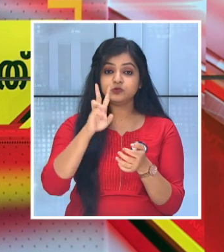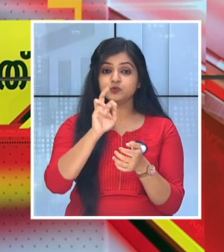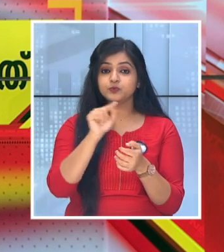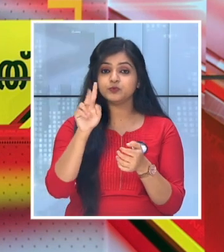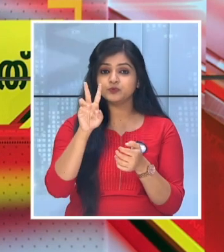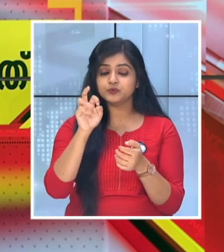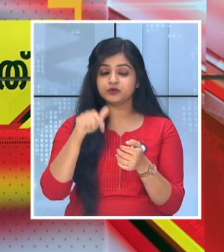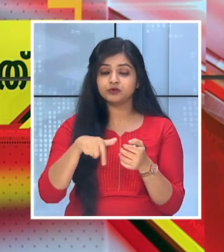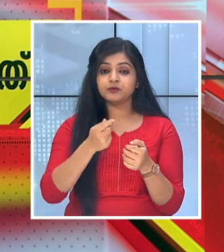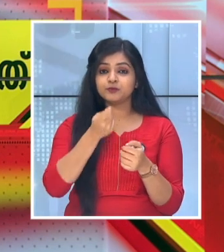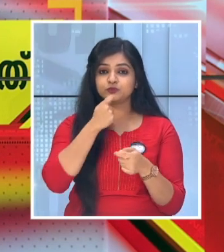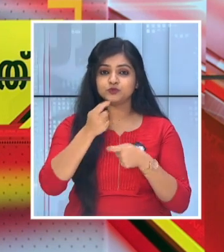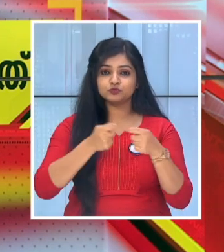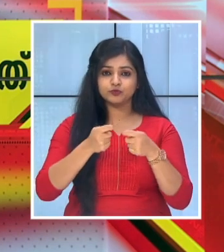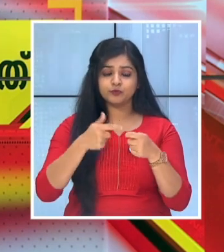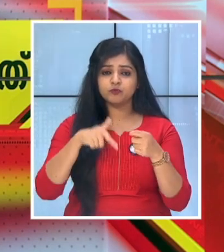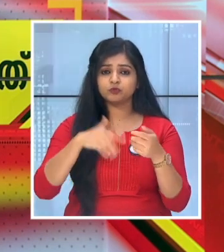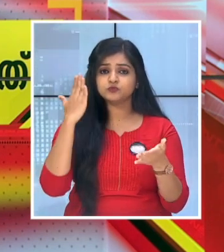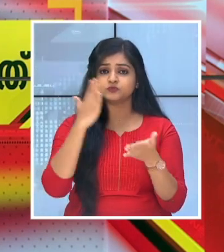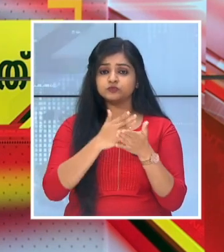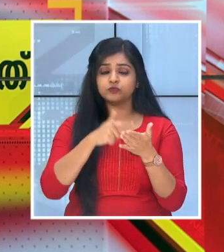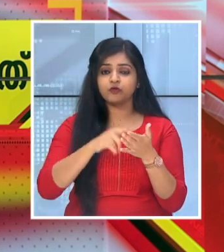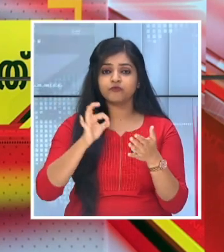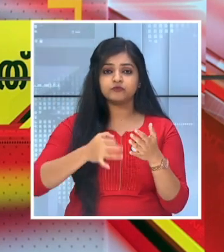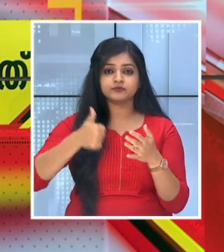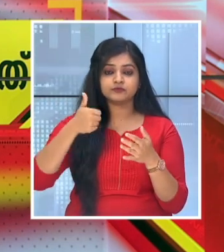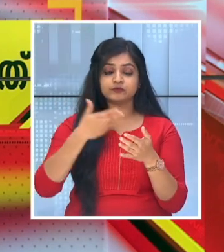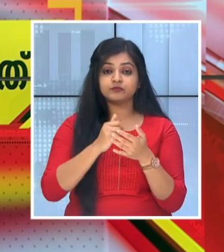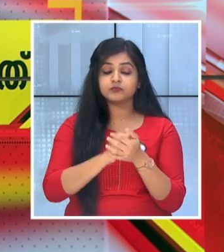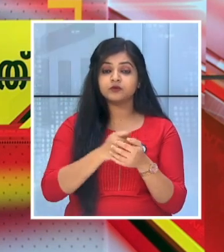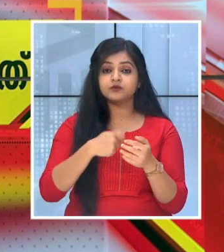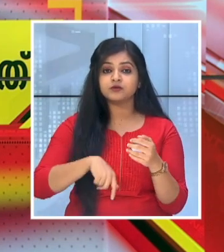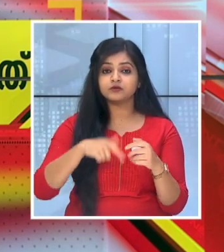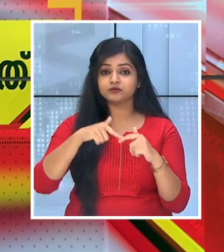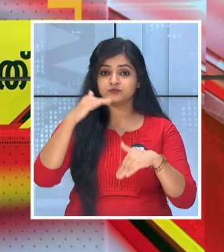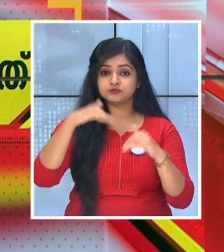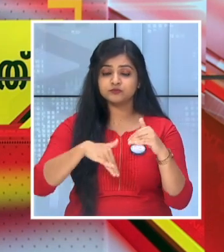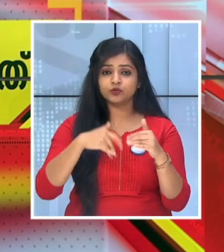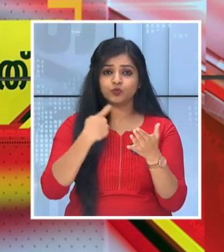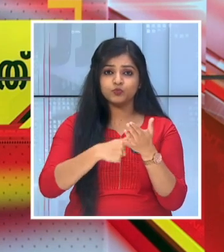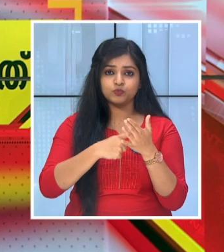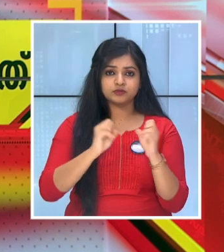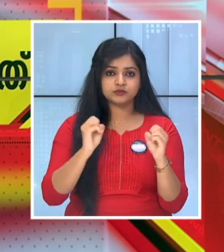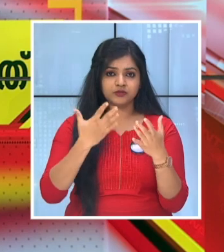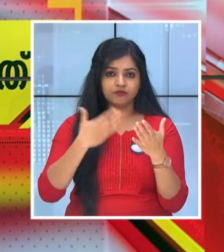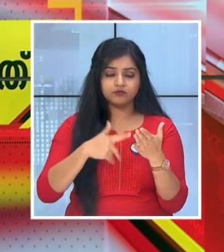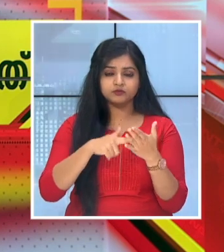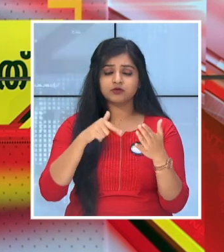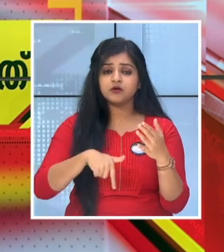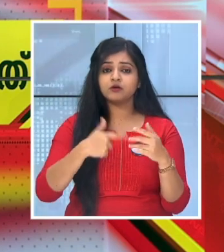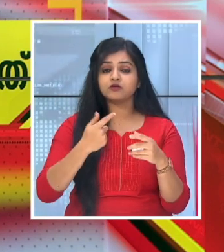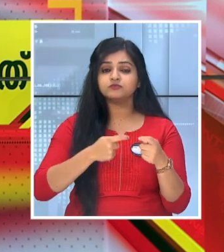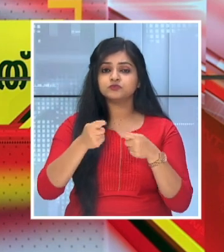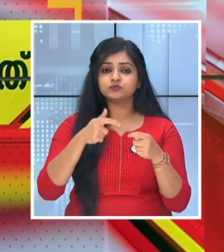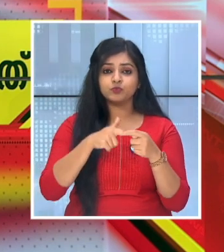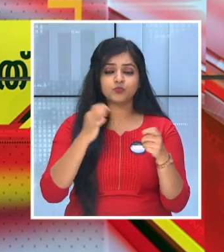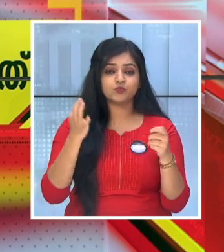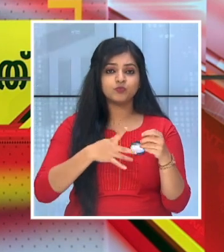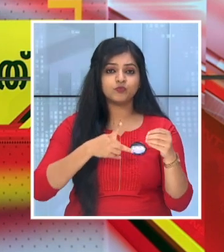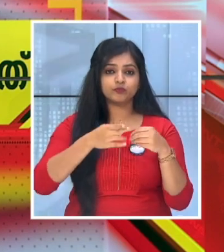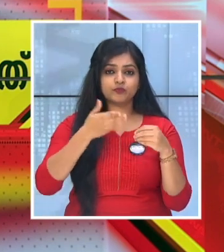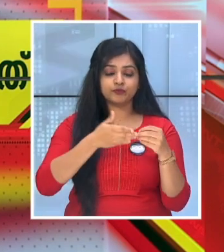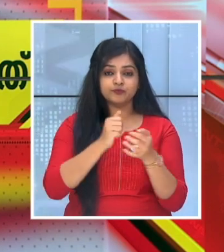2020യുടെ മെഡിക്കൽ സ്റ്റോർ പ്രവർത്തനം തടഞ്ഞ റിട്ടേണിംഗ് ഓഫീസർ. തെരഞ്ഞെടുപ്പ് പെരുമാറ്റച്ചട്ടം നിലവിൽ വന്നതിന് ശേഷമായിരുന്നു സ്റ്റോറിന്റെ ഉദ്ഘാടനം. കിഴക്കമ്പലം നിവാസികൾ